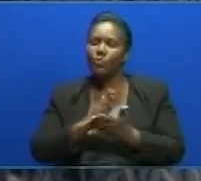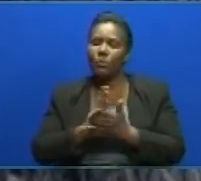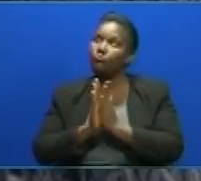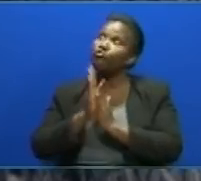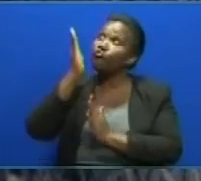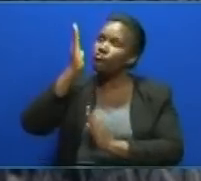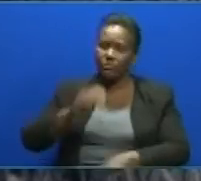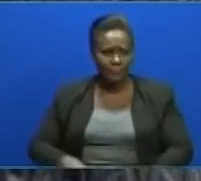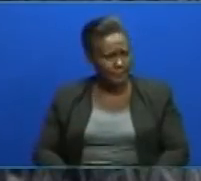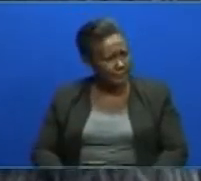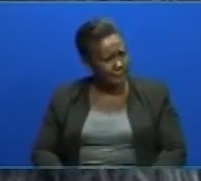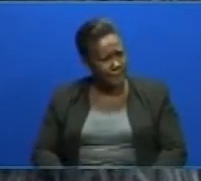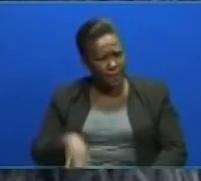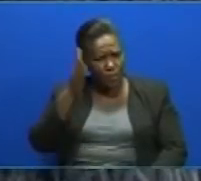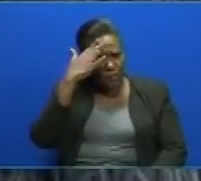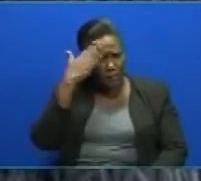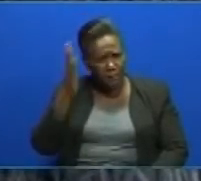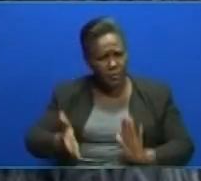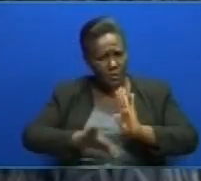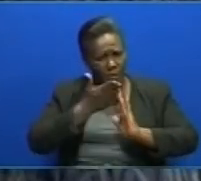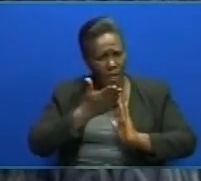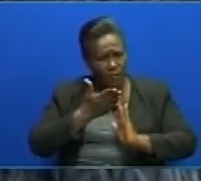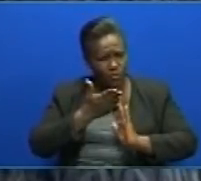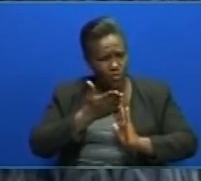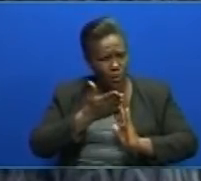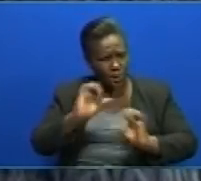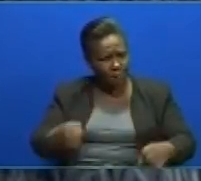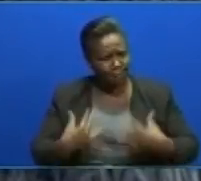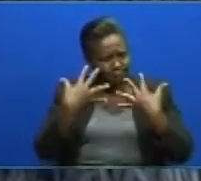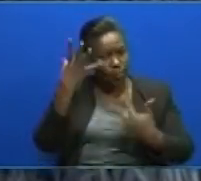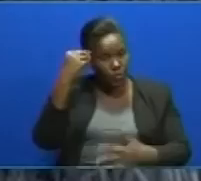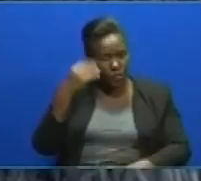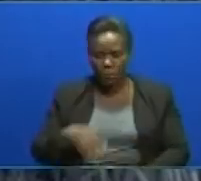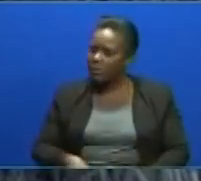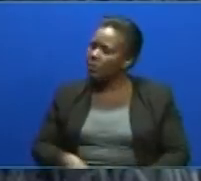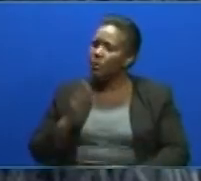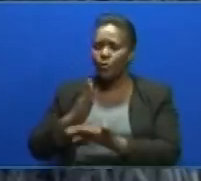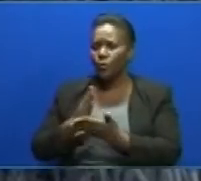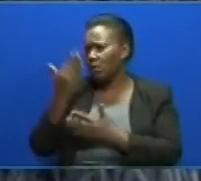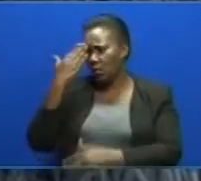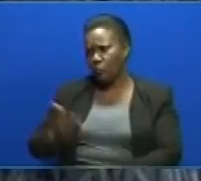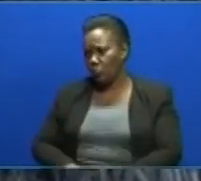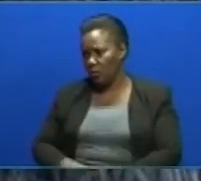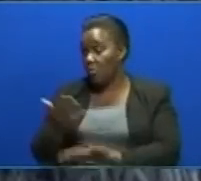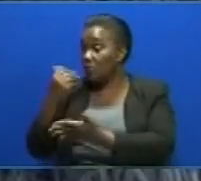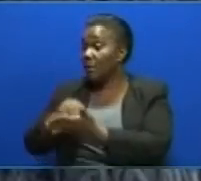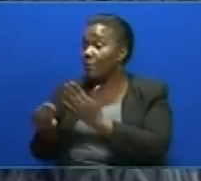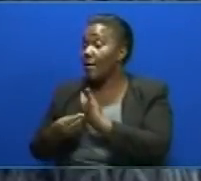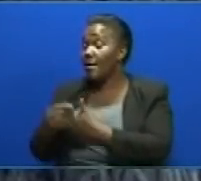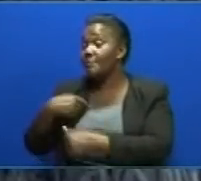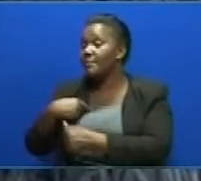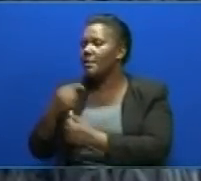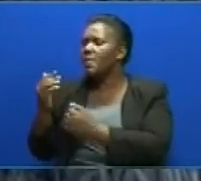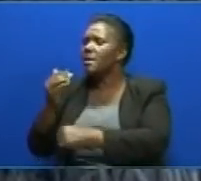ni nini mpaka ukapata ugonjwa? Chanzo kikubwa sasa nikajua kwa sababu nimeuguza wagonjwa wengi, na kipindi hicho